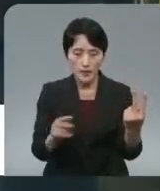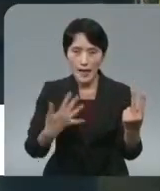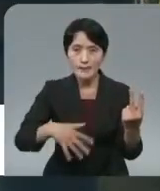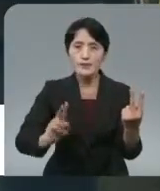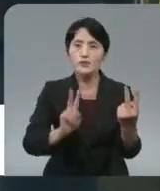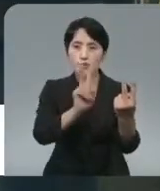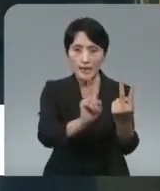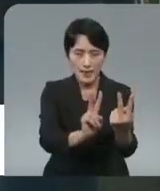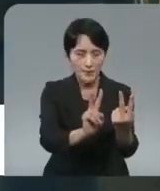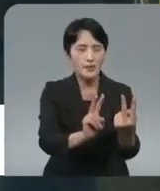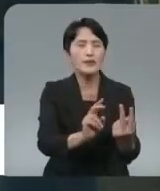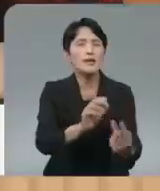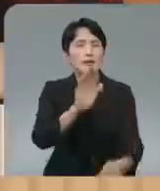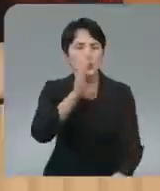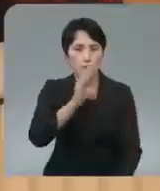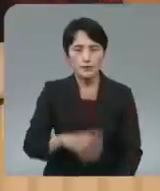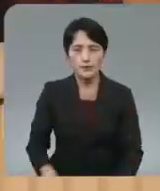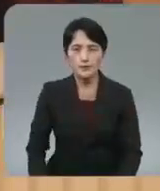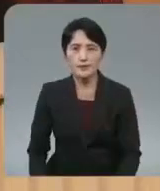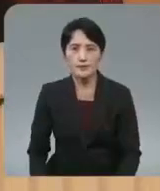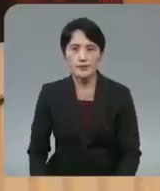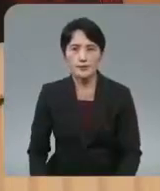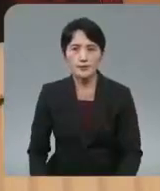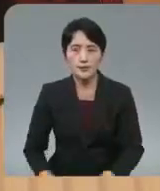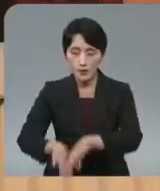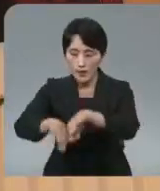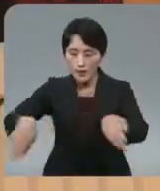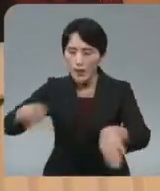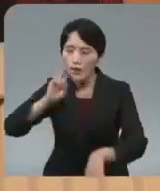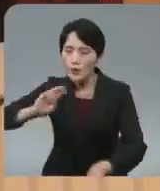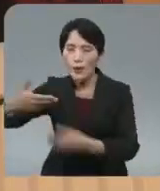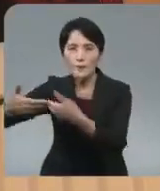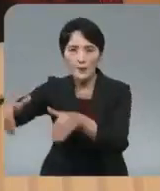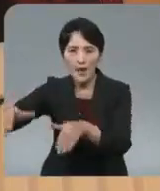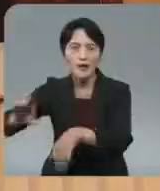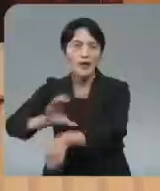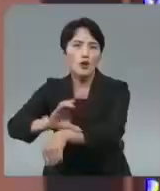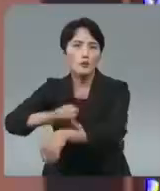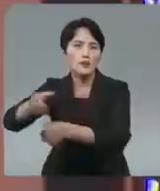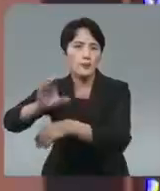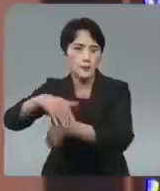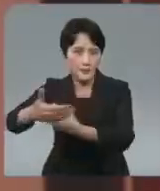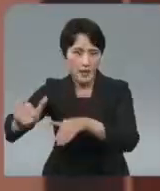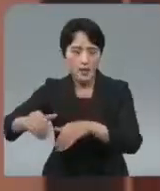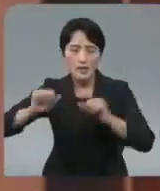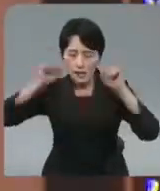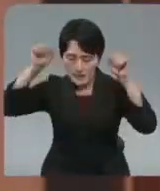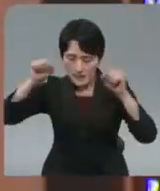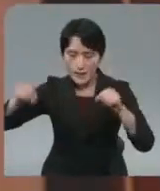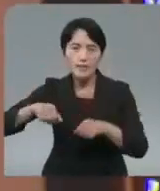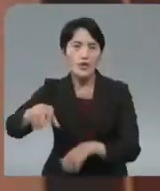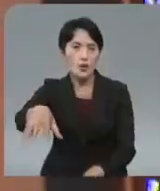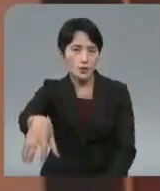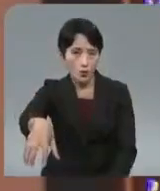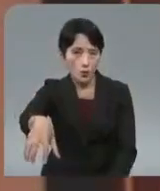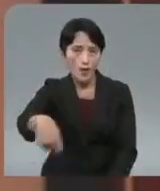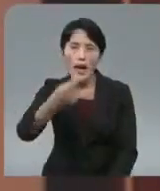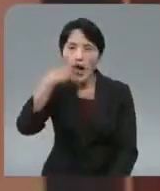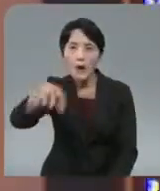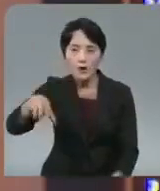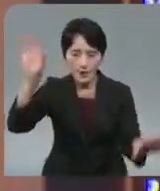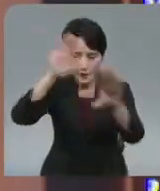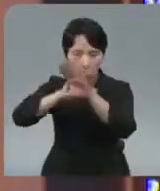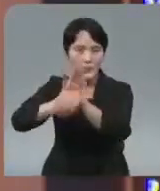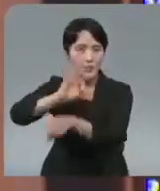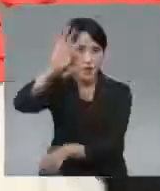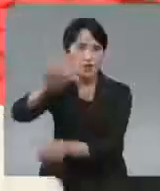hanya dapat beroperasi hingga pukul 9 malam satu jam lebih awal dari waktu operasional yang sebelumnya berlaku yaitu hingga pukul 10.00